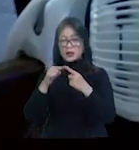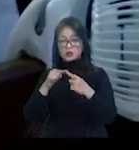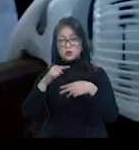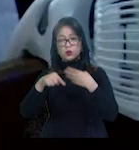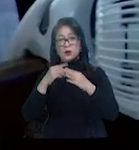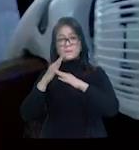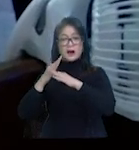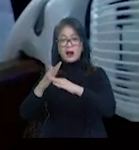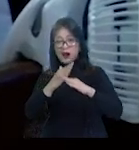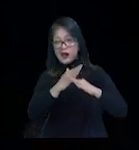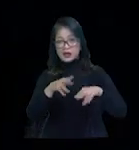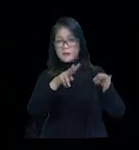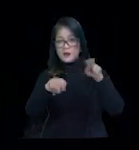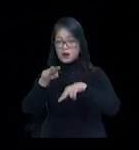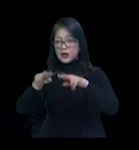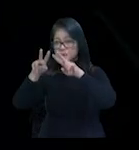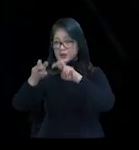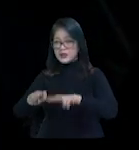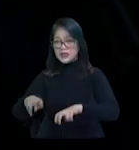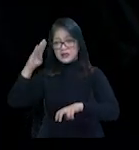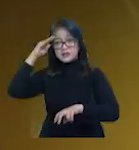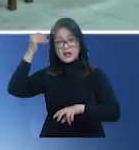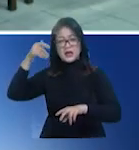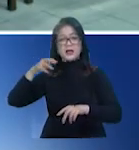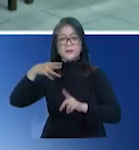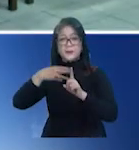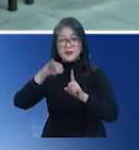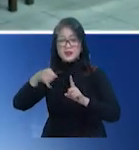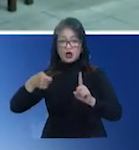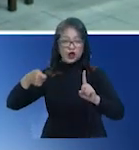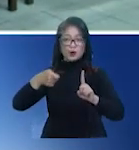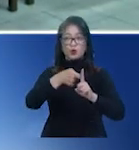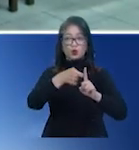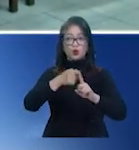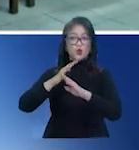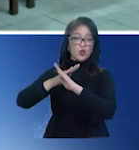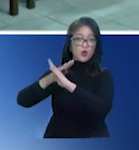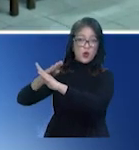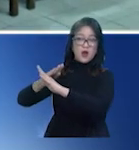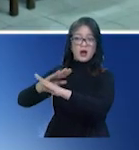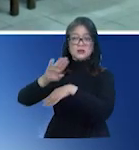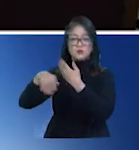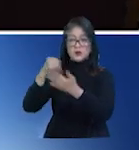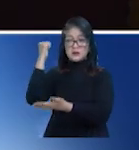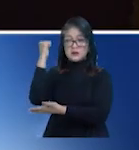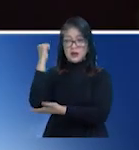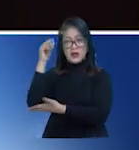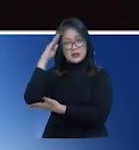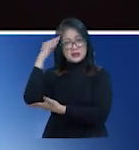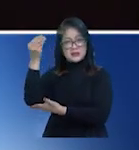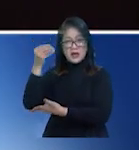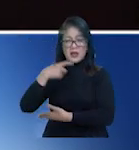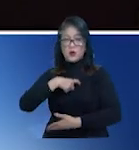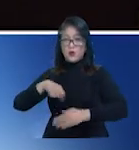justice dalam kasus pembunuhan berencana Brigadir Yosua. Penolakan eksepsi kedua tersangka karena hakim menilai dakwaan jaksa penuntut umum